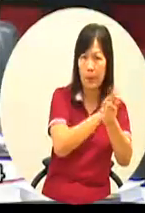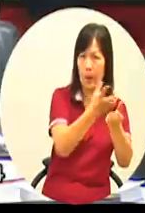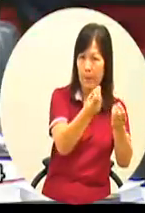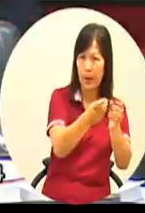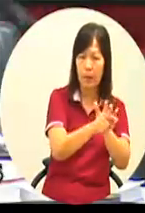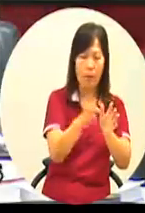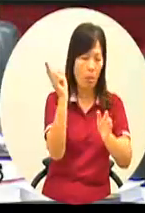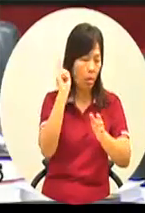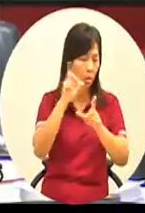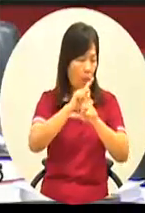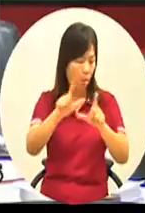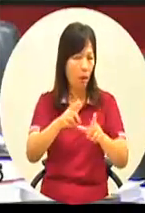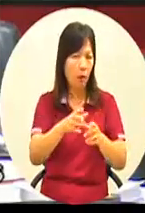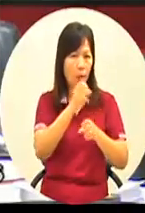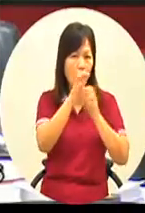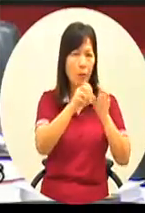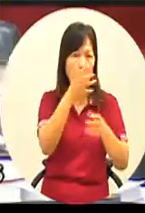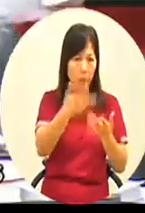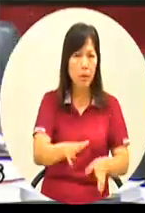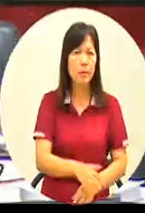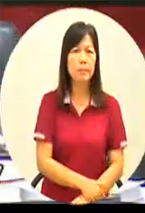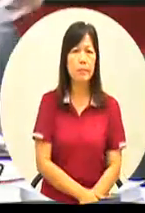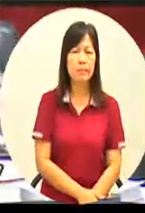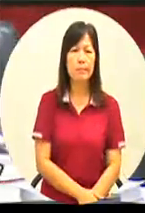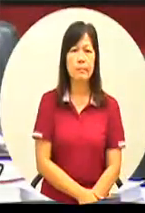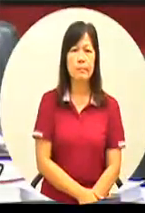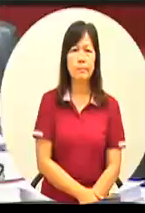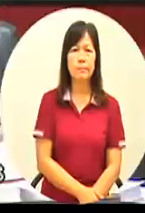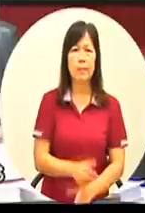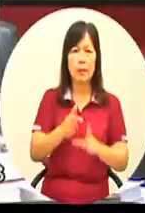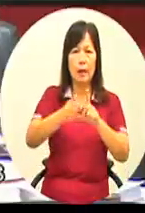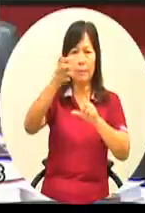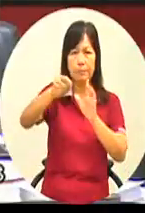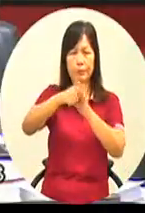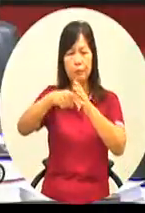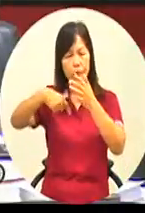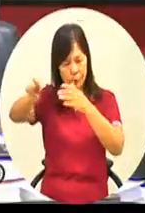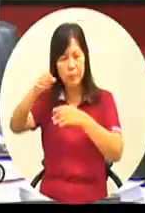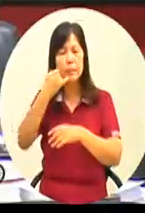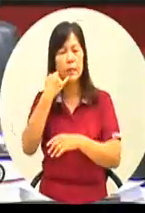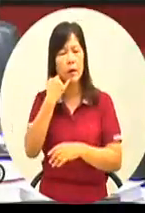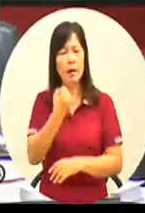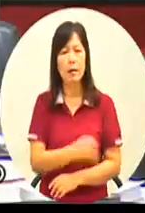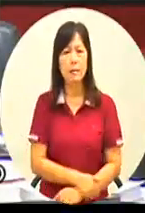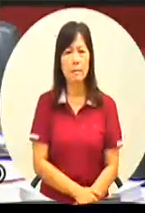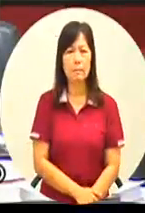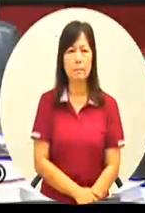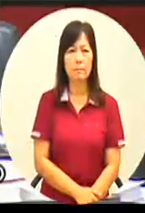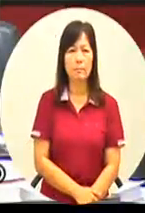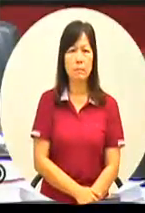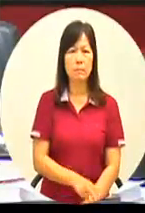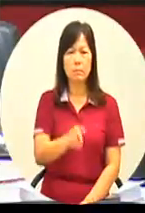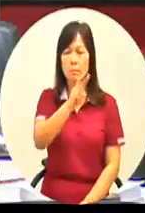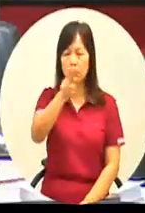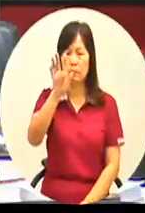非常多。 区长问暖了吗？ 好，县长，区长可以走了。 区长出去了。 好，你们看一